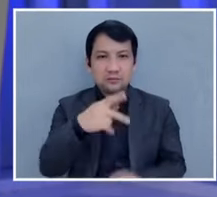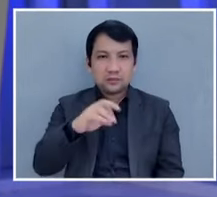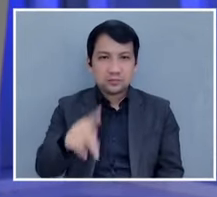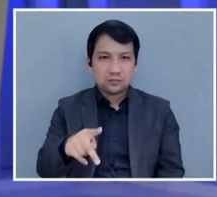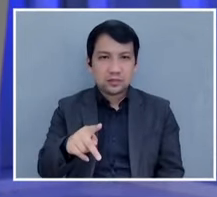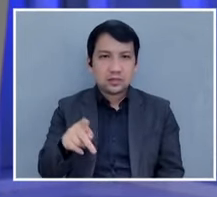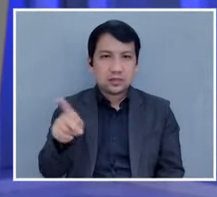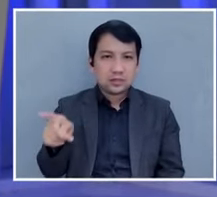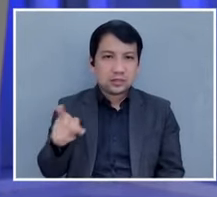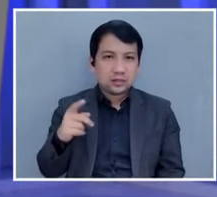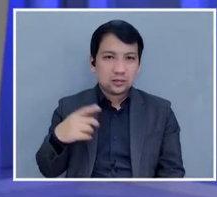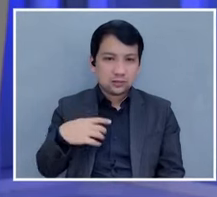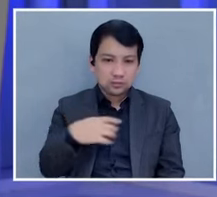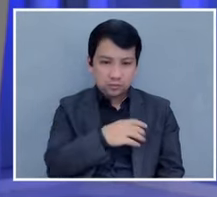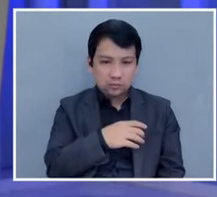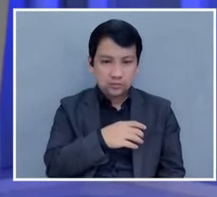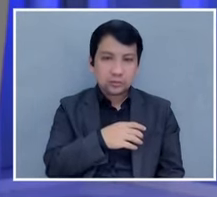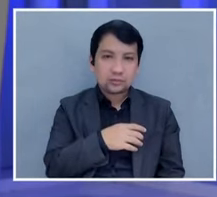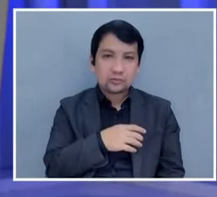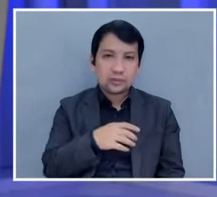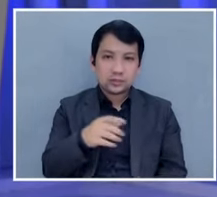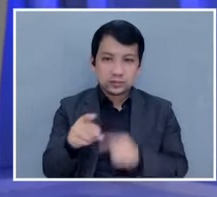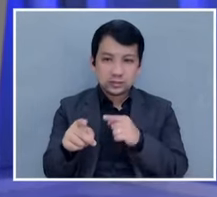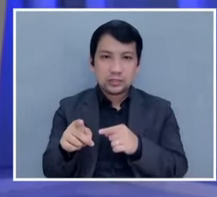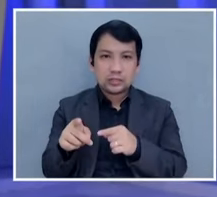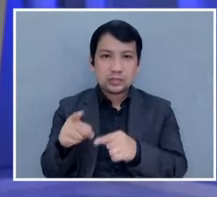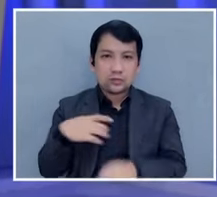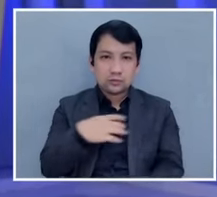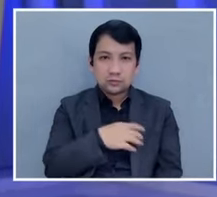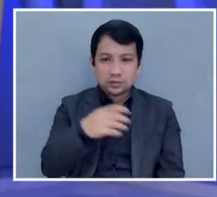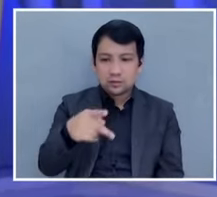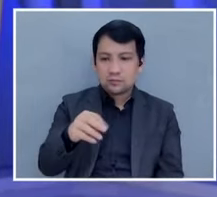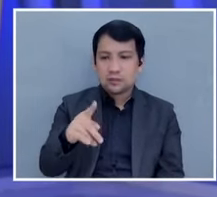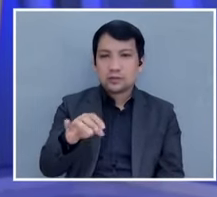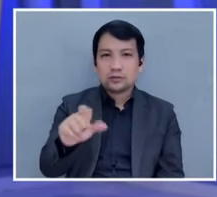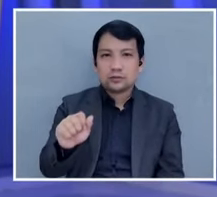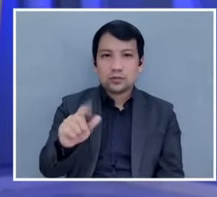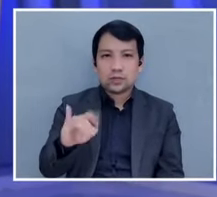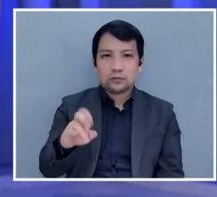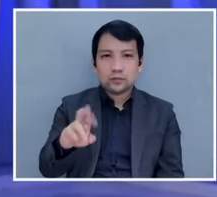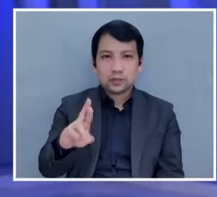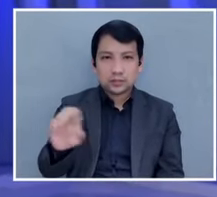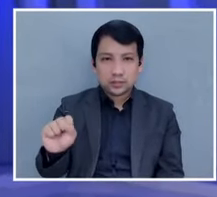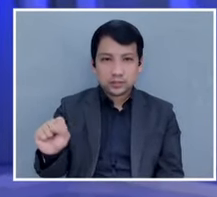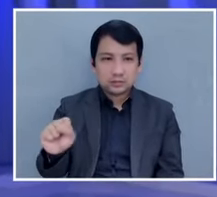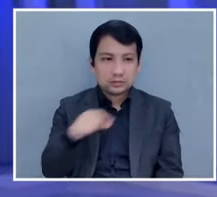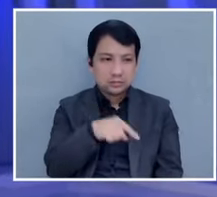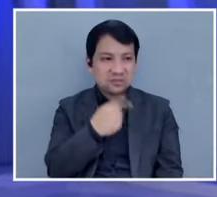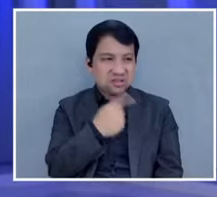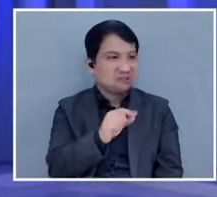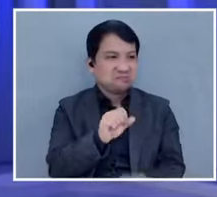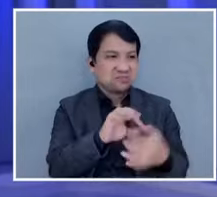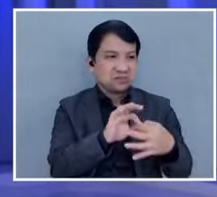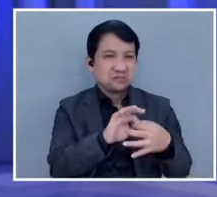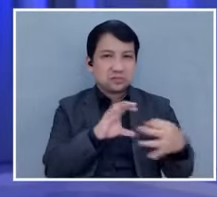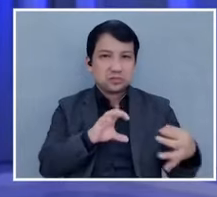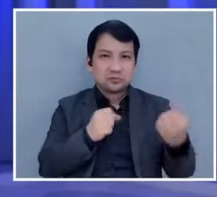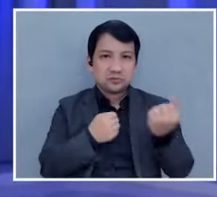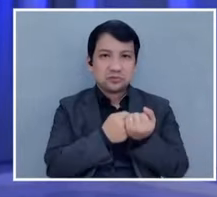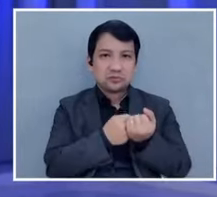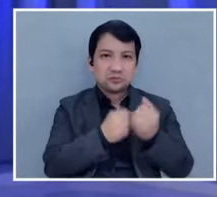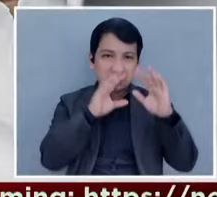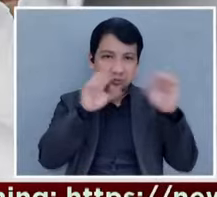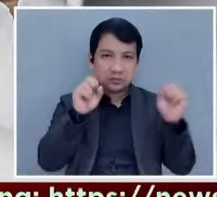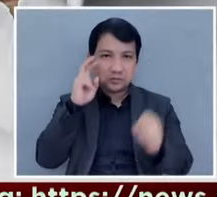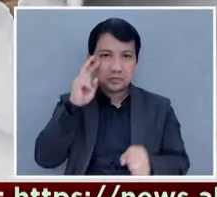ni Representative Pantaleon Alvarez na iatras nito ang suporta kay Pangulong Ferdinand Marcos Jr. sa